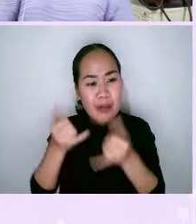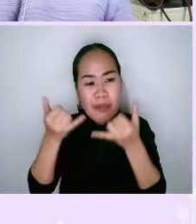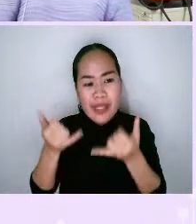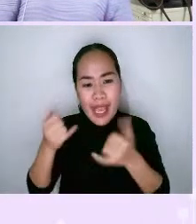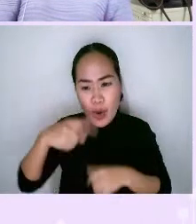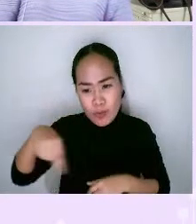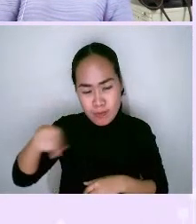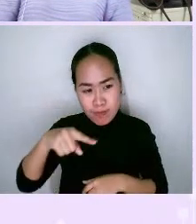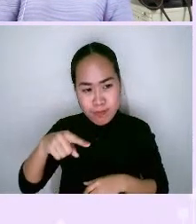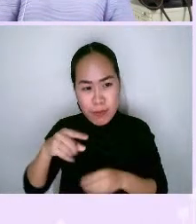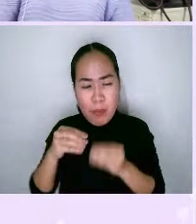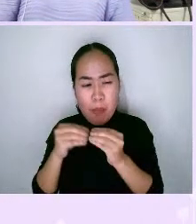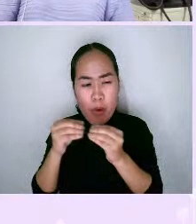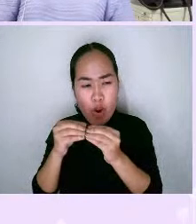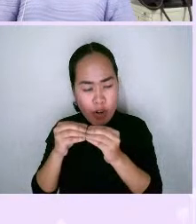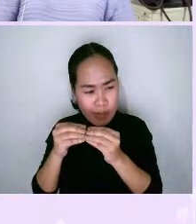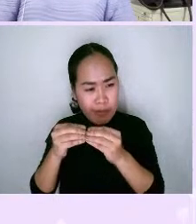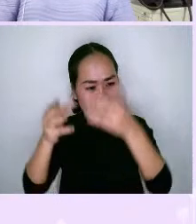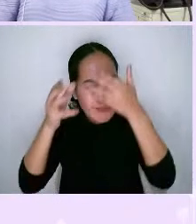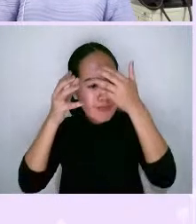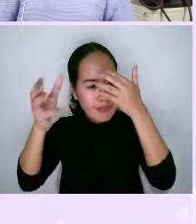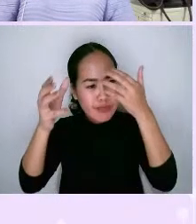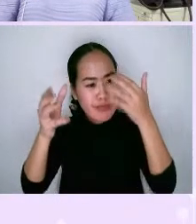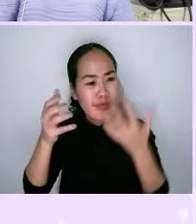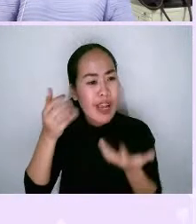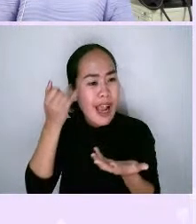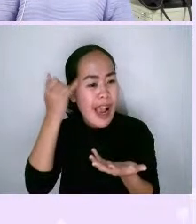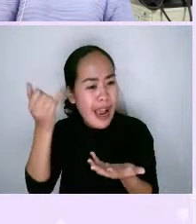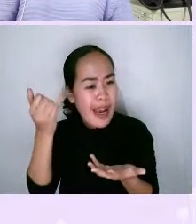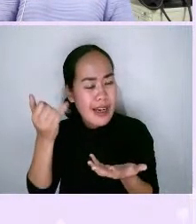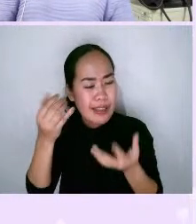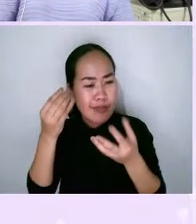malawak ang kaalaman natin. Hindi lamang sa